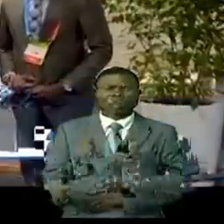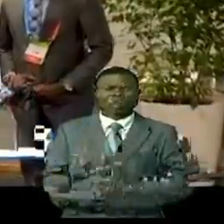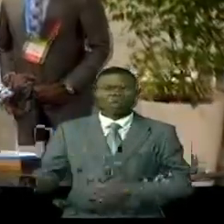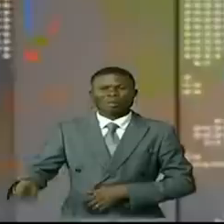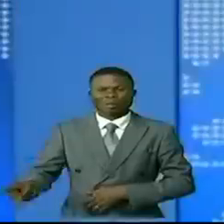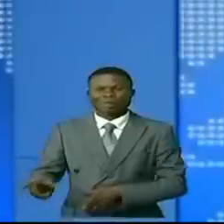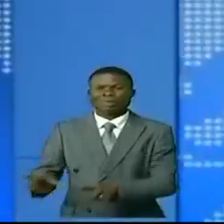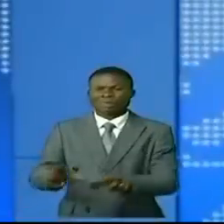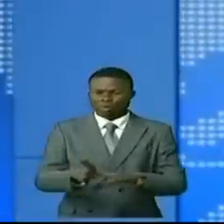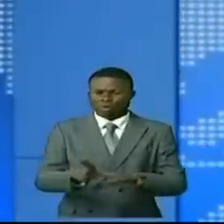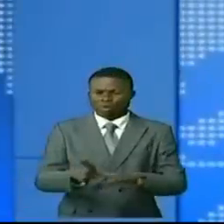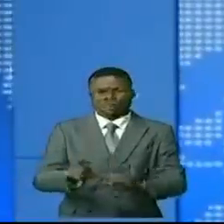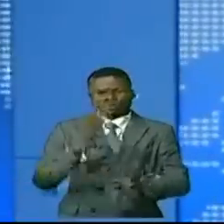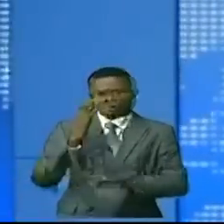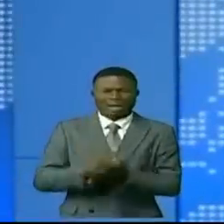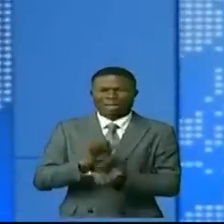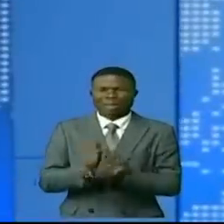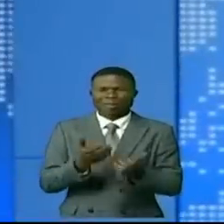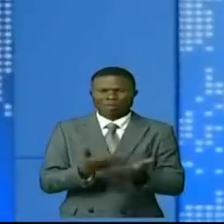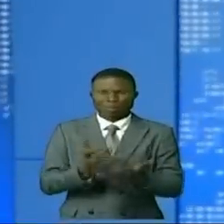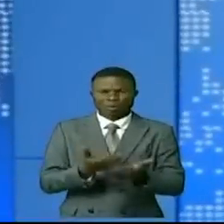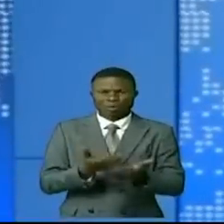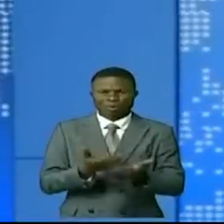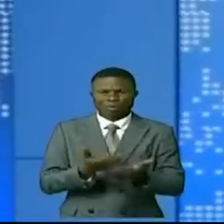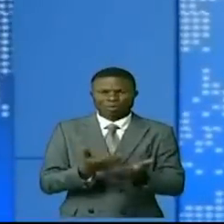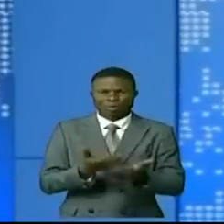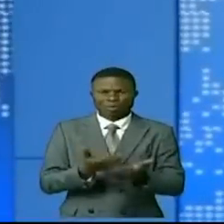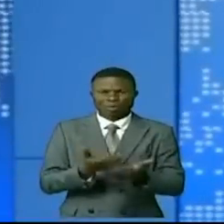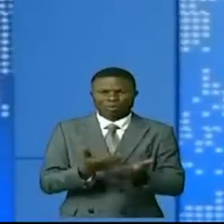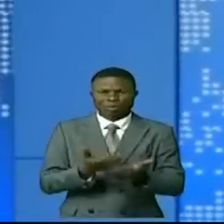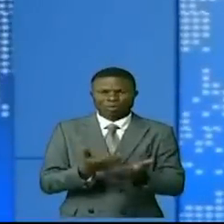Lualaba. Il faut sécuriser, il faut